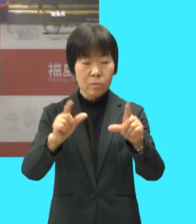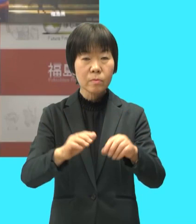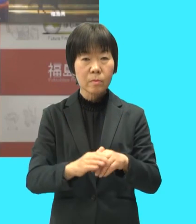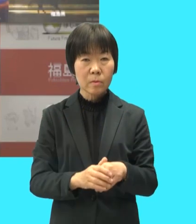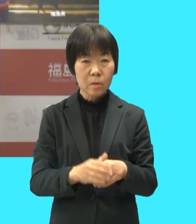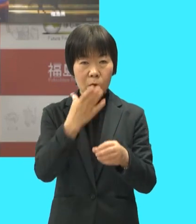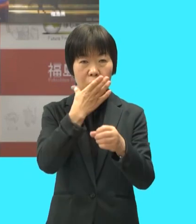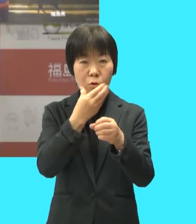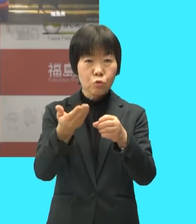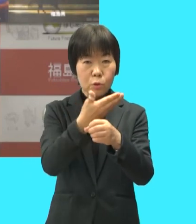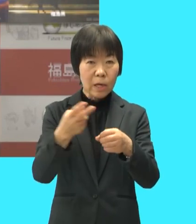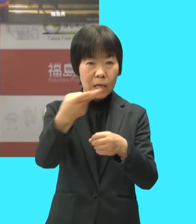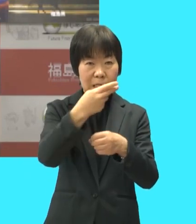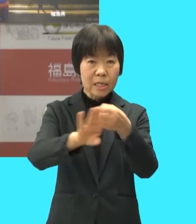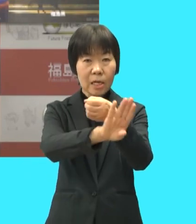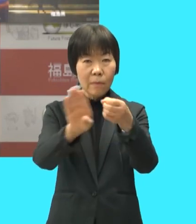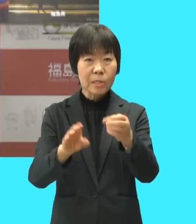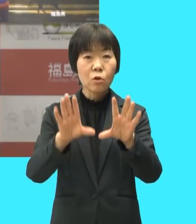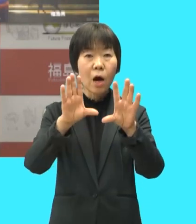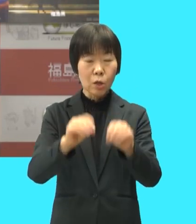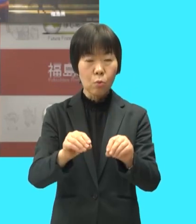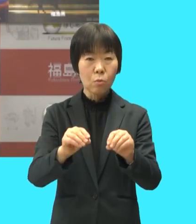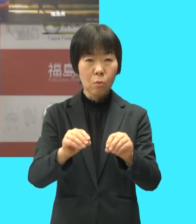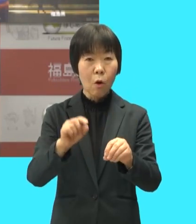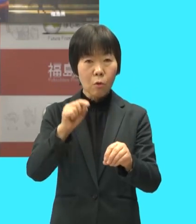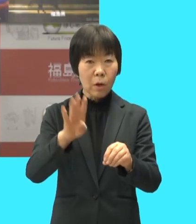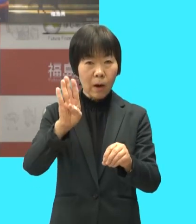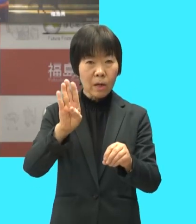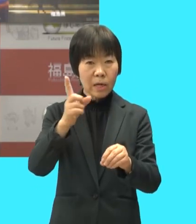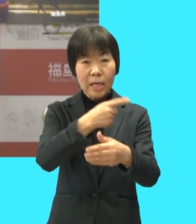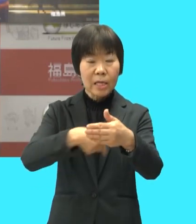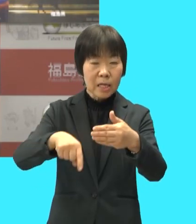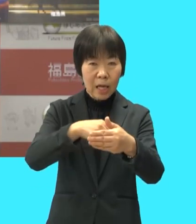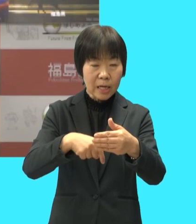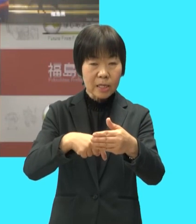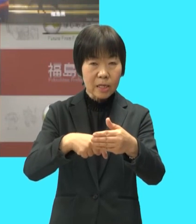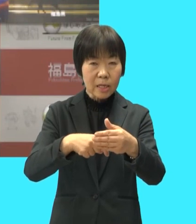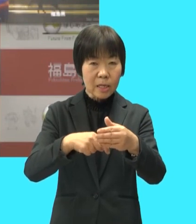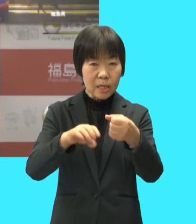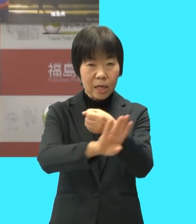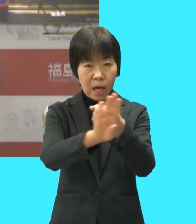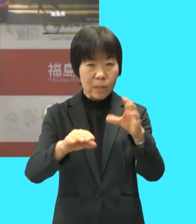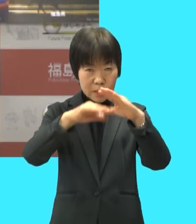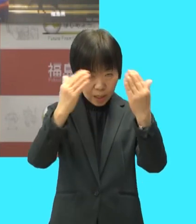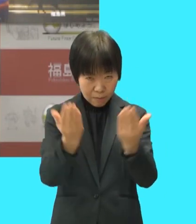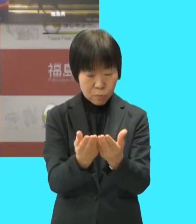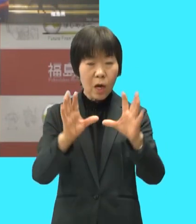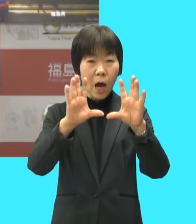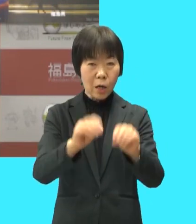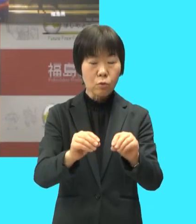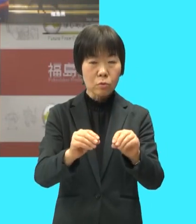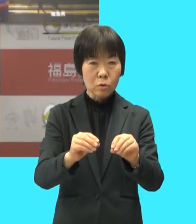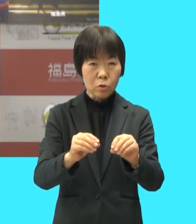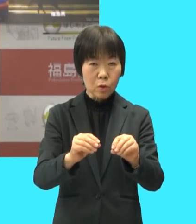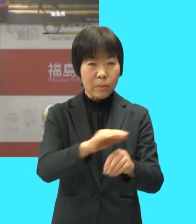はり福島第二原発の廃炉、これは県内原発全期廃炉という県民の皆さんの強